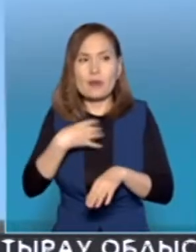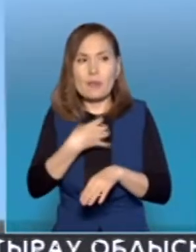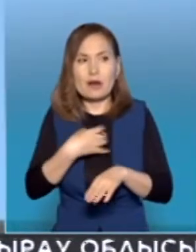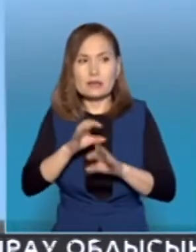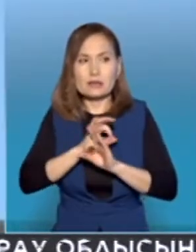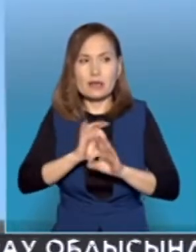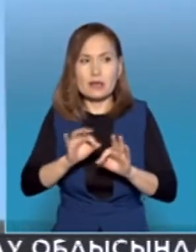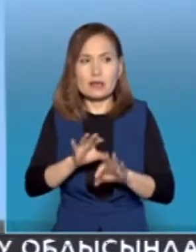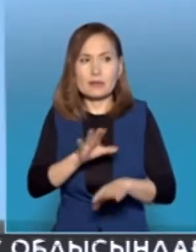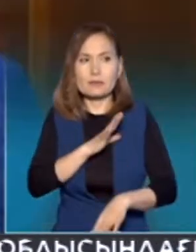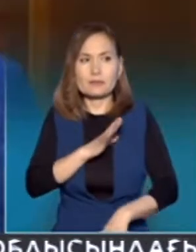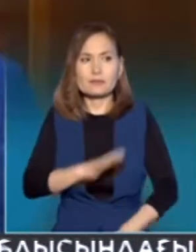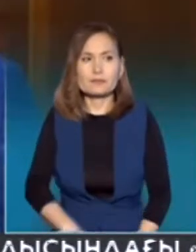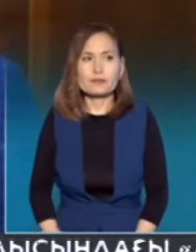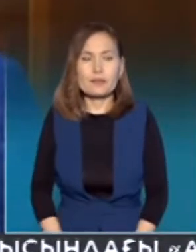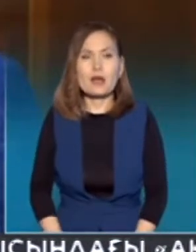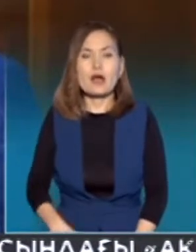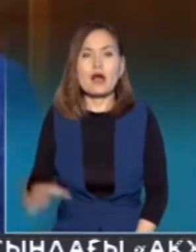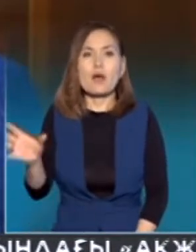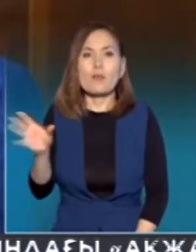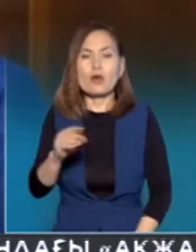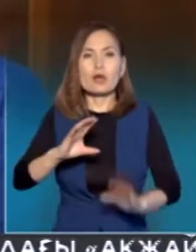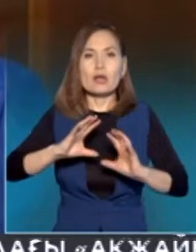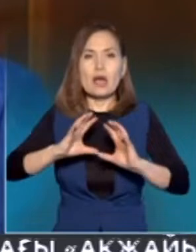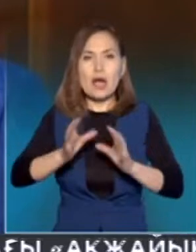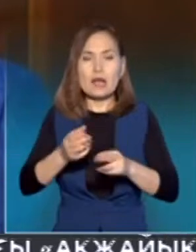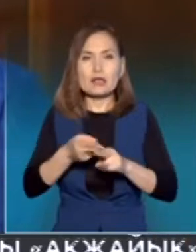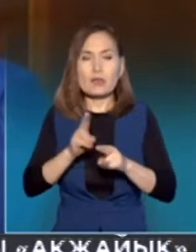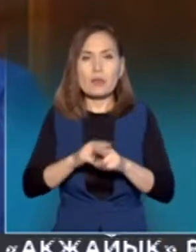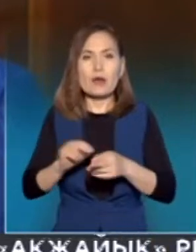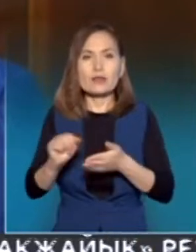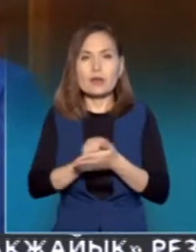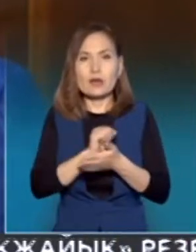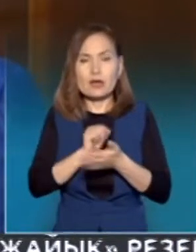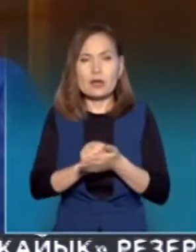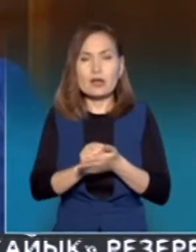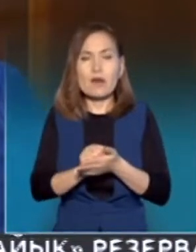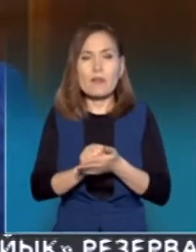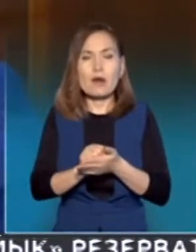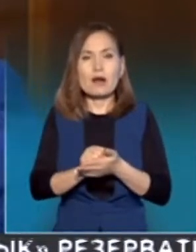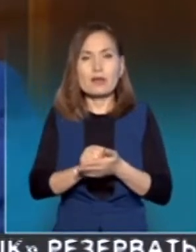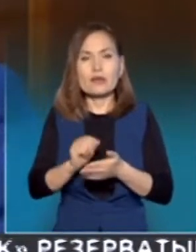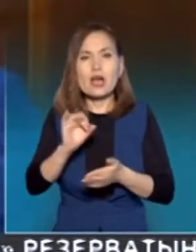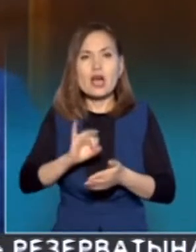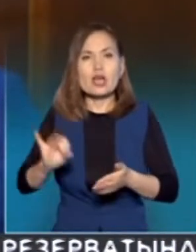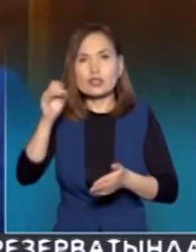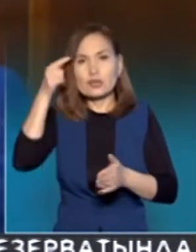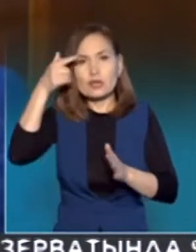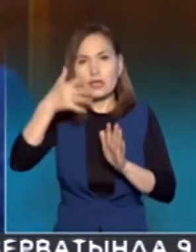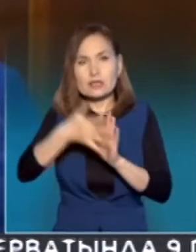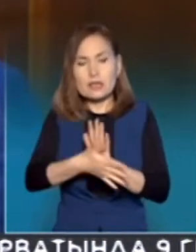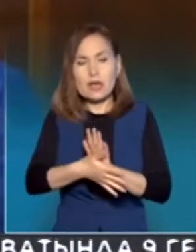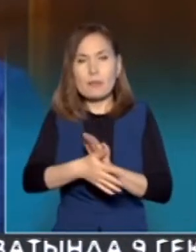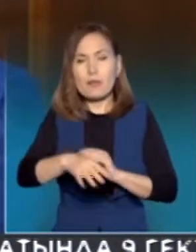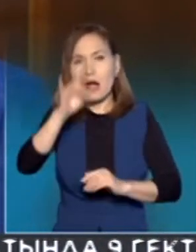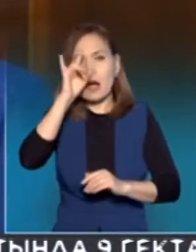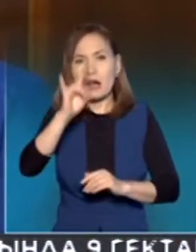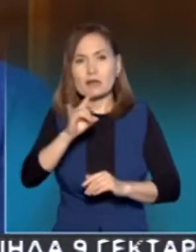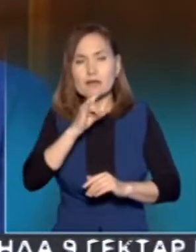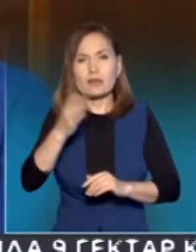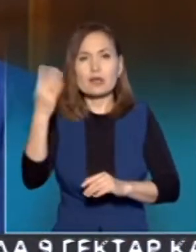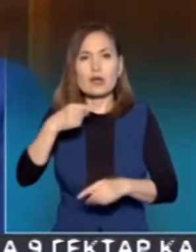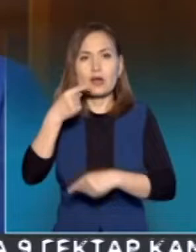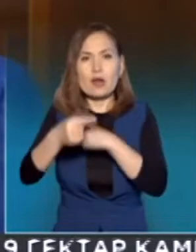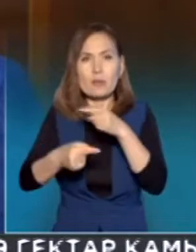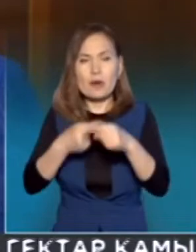маңызды. Бүкіл әлемдегі мұрағаттарды зерттеп, талай қазақ хандығы көне дәуірімізге қатысты неше түрлі құнды